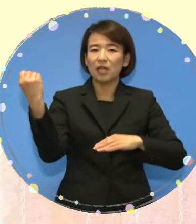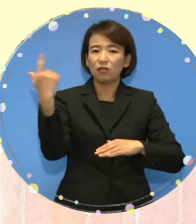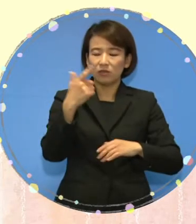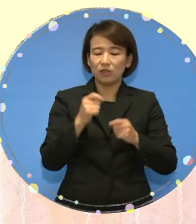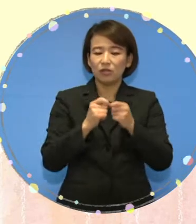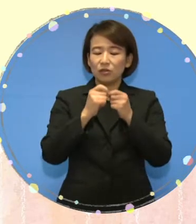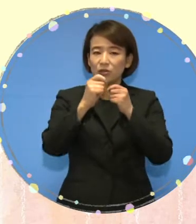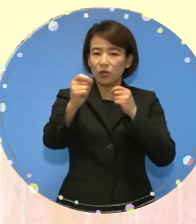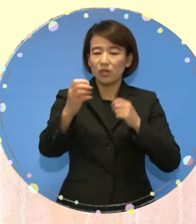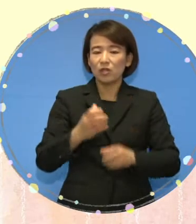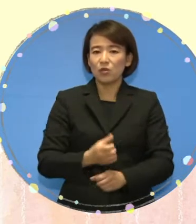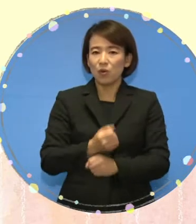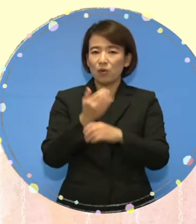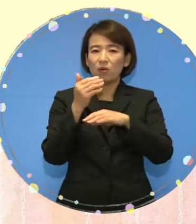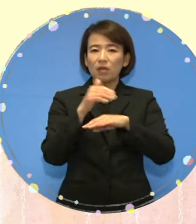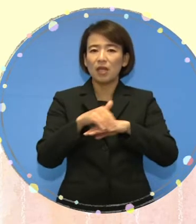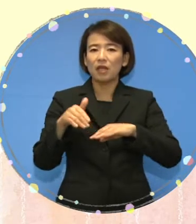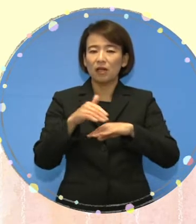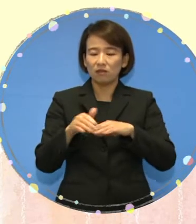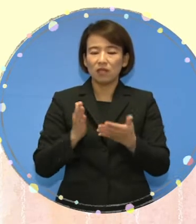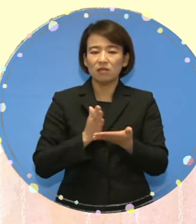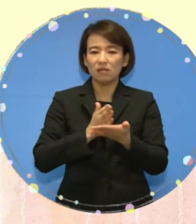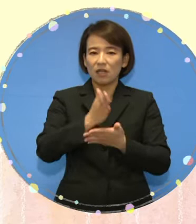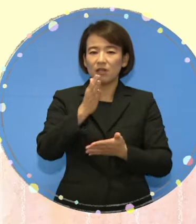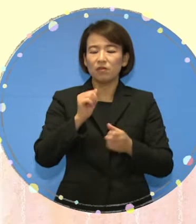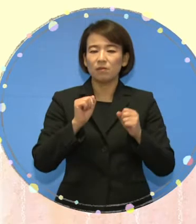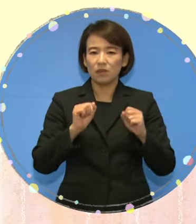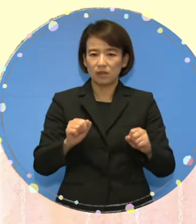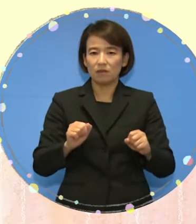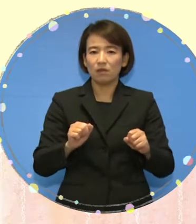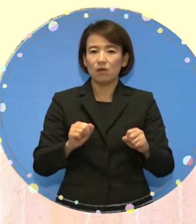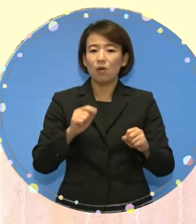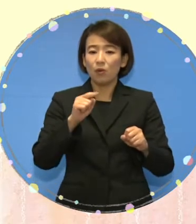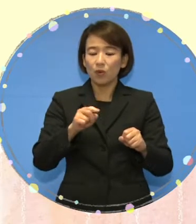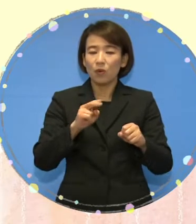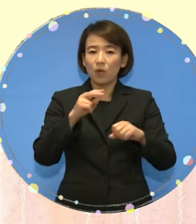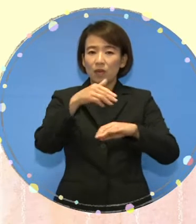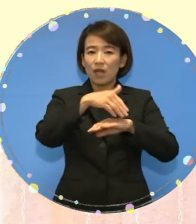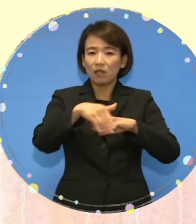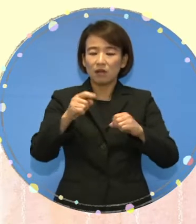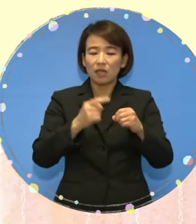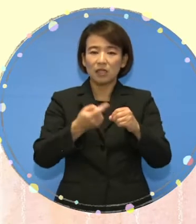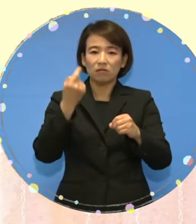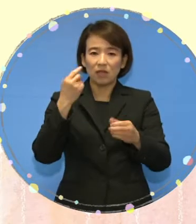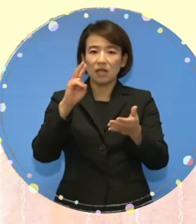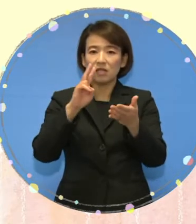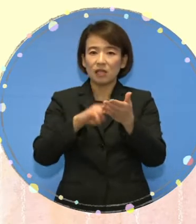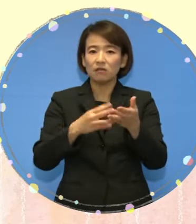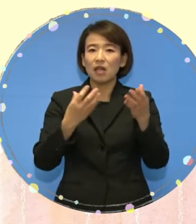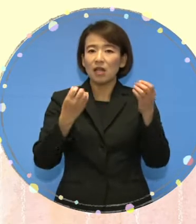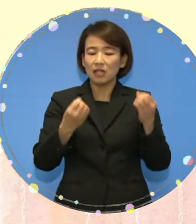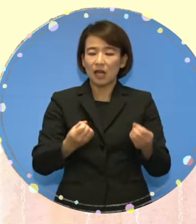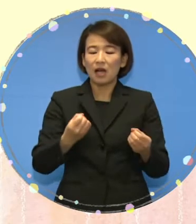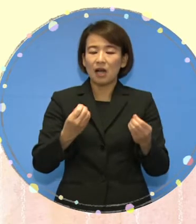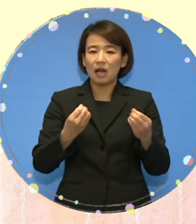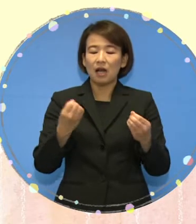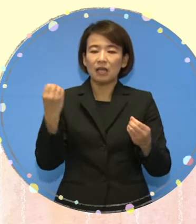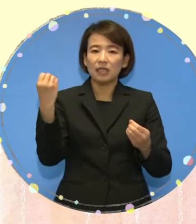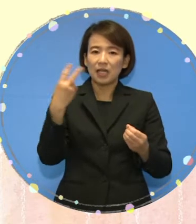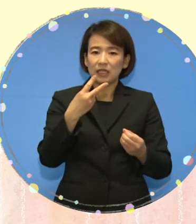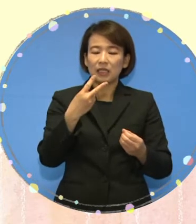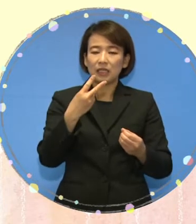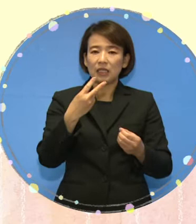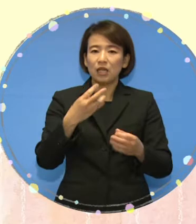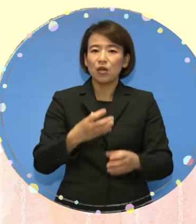第6次長期総合計画がスタートいたします計画では昨年策定いたしました第2期